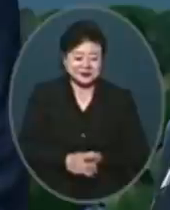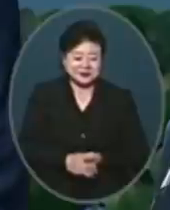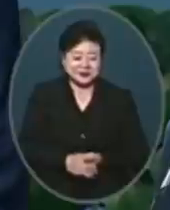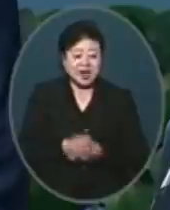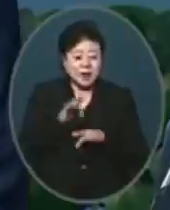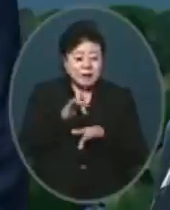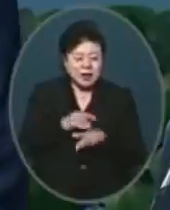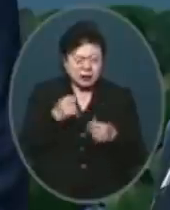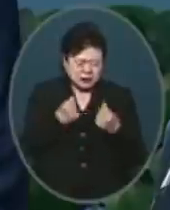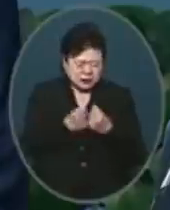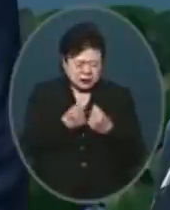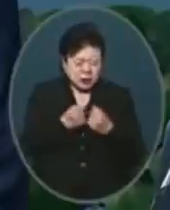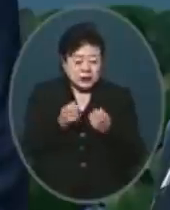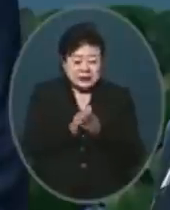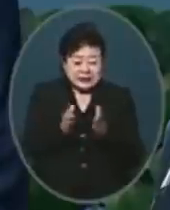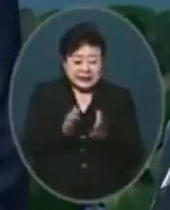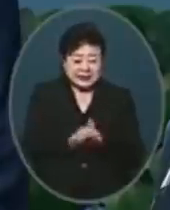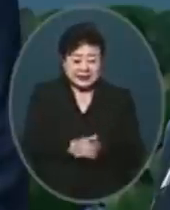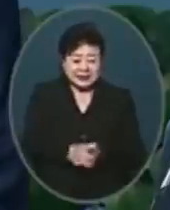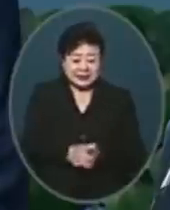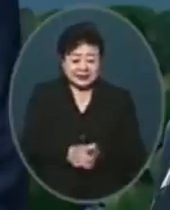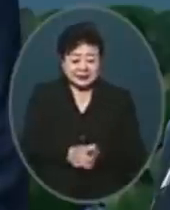그 마귀와 싸우기 시작한 것입니다.